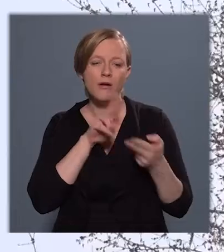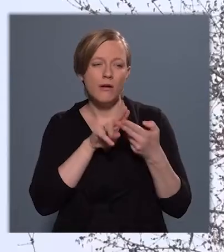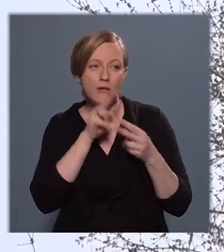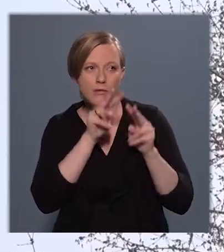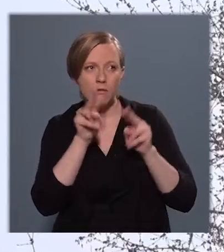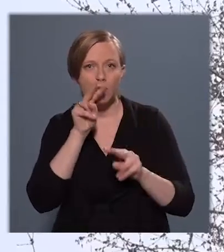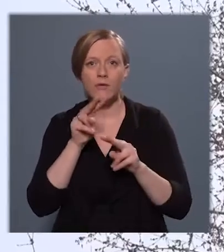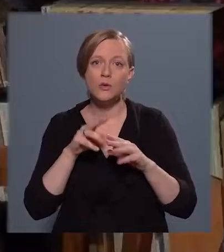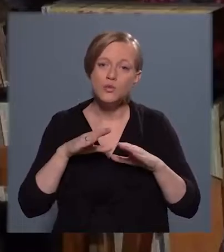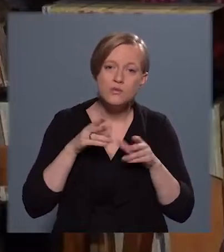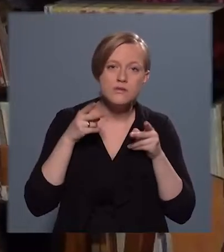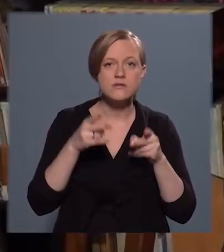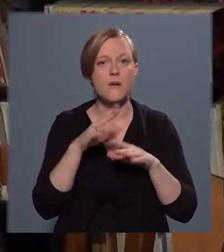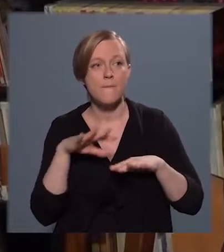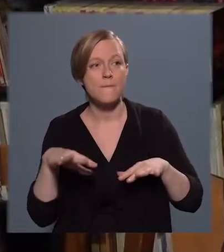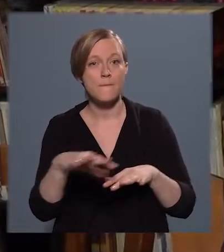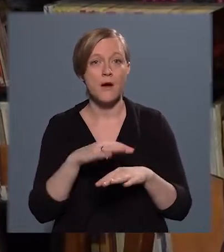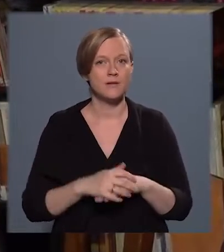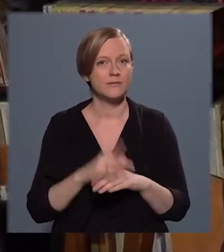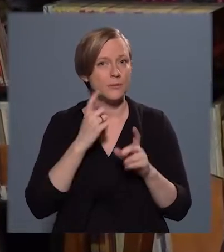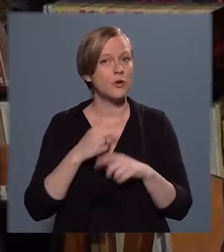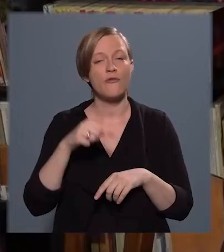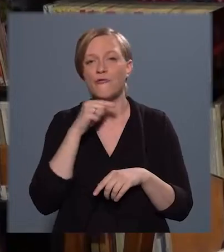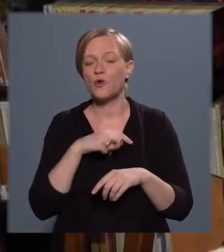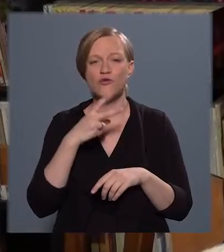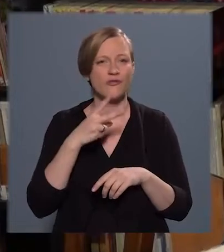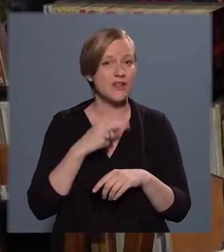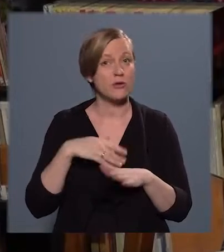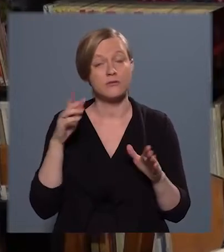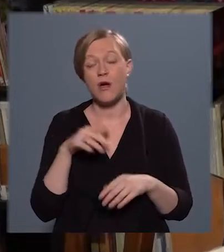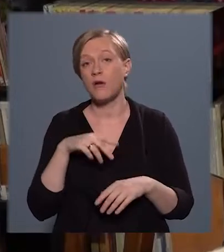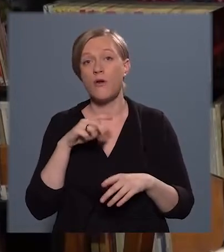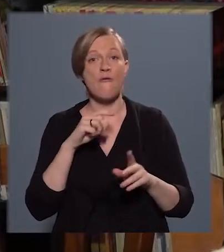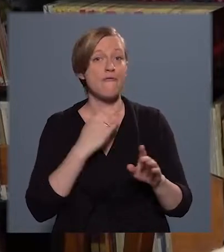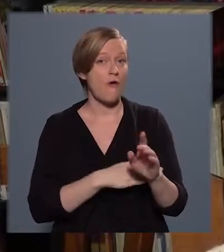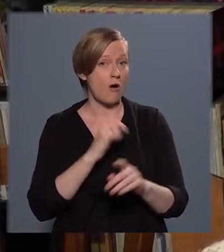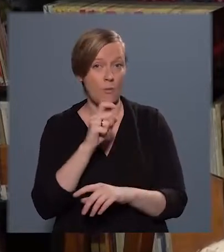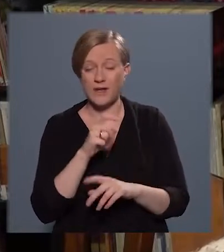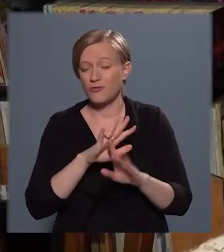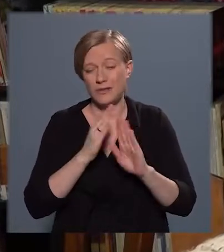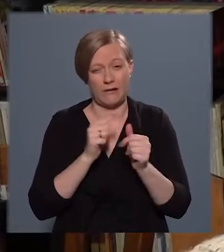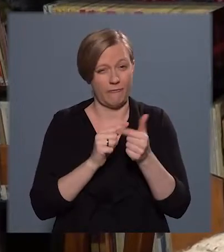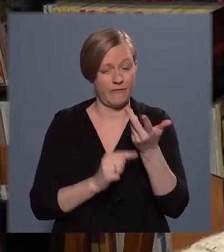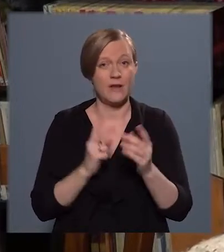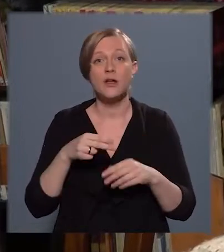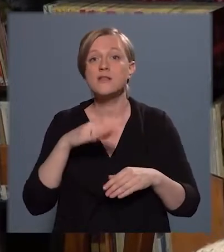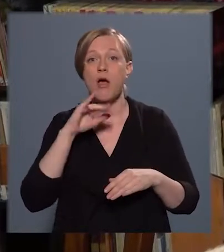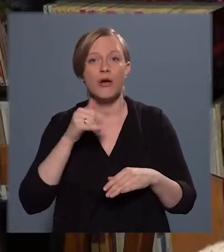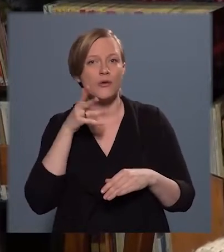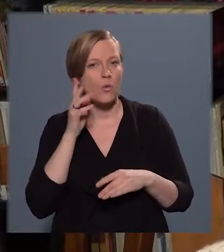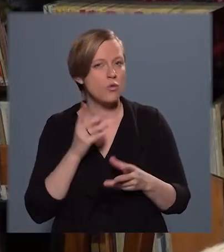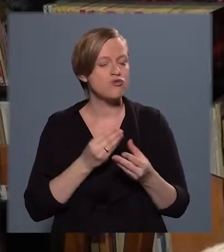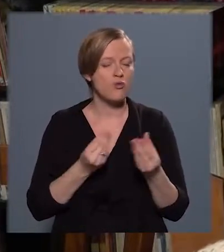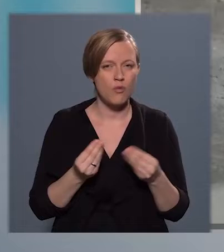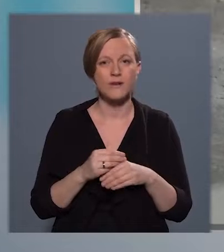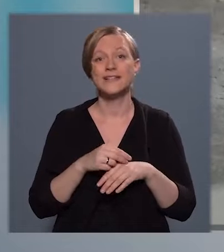utcáin, parkjaiban. Nem is gondolnánk, hogy a vörös vércsétől kezdve a nagy fakopáncsig minden előfordul. Nagyon gyakori a szajkó, hát a leggyakoribb